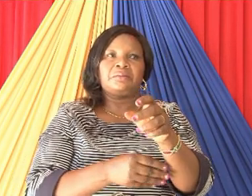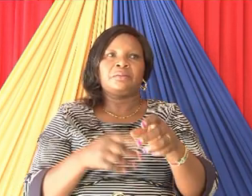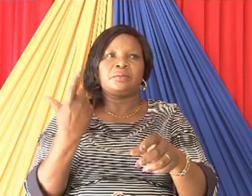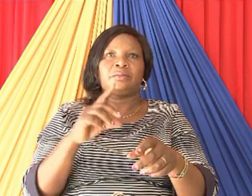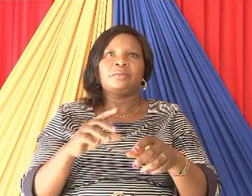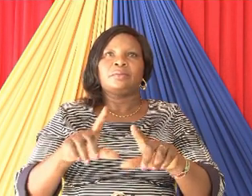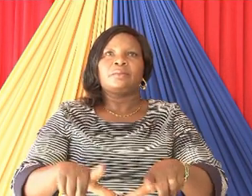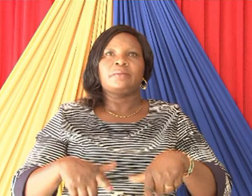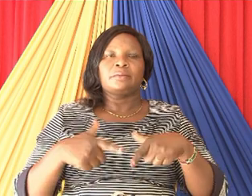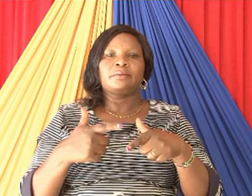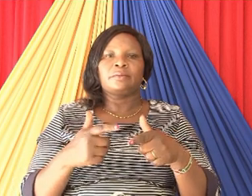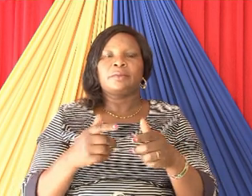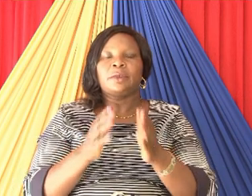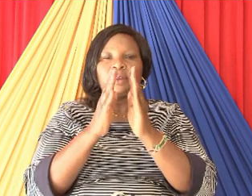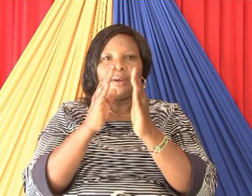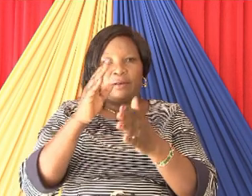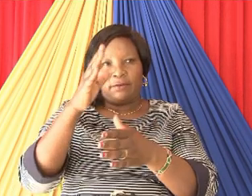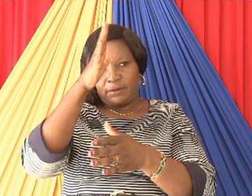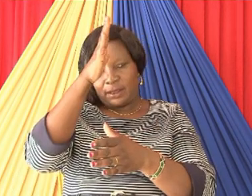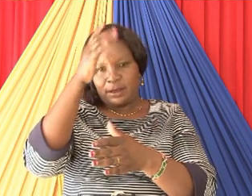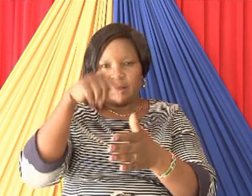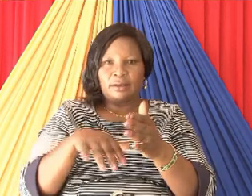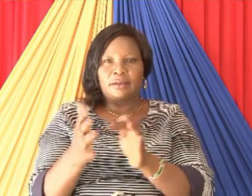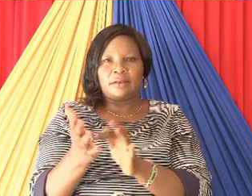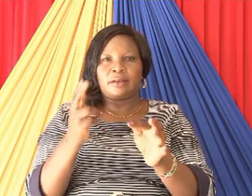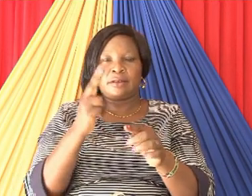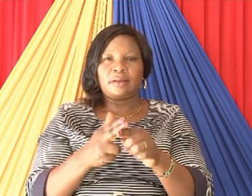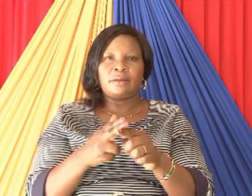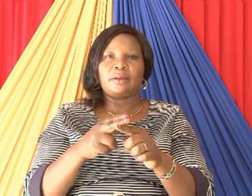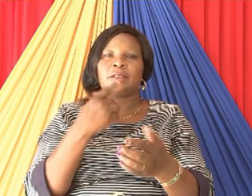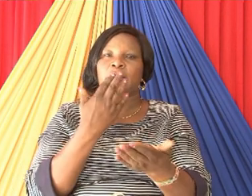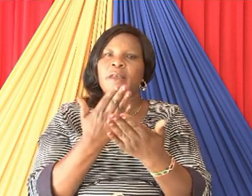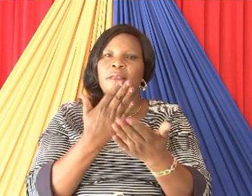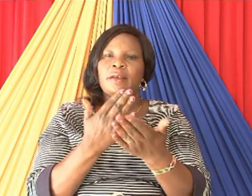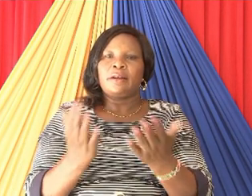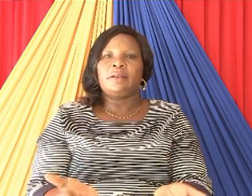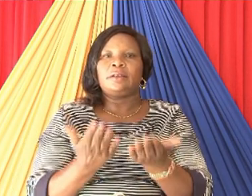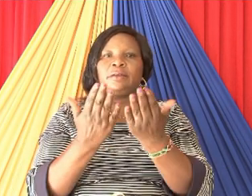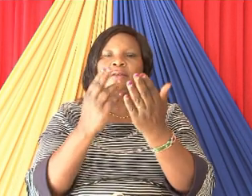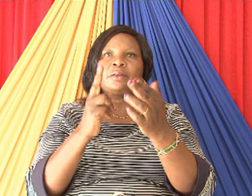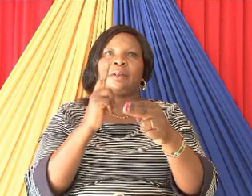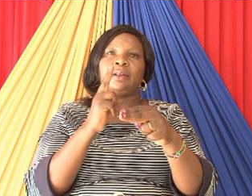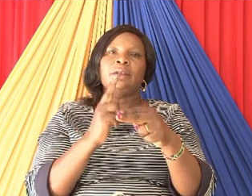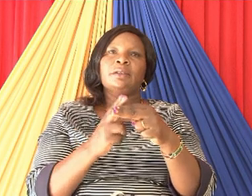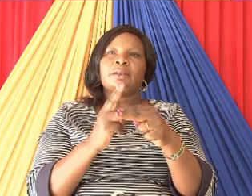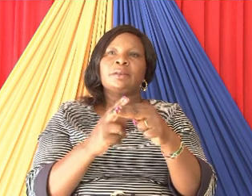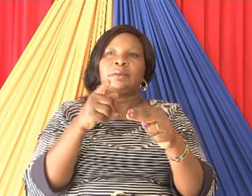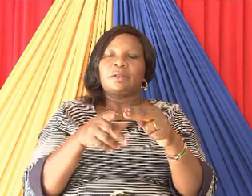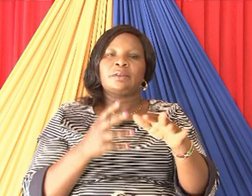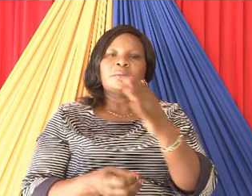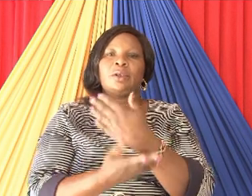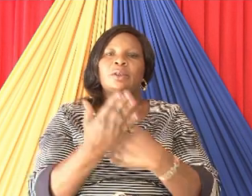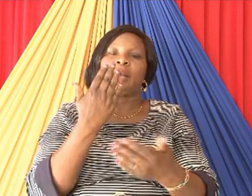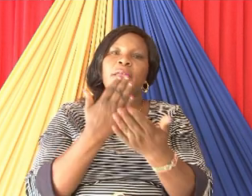tuombe. Baba, katika jina la Yesu, asubuhi ya leo twajikabidhi mkononi mwako, tukikupa sifa